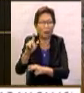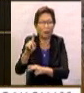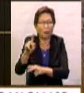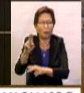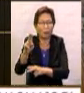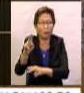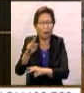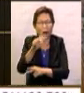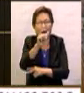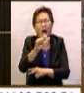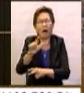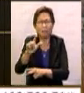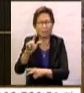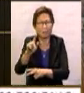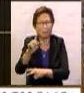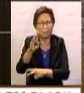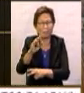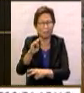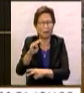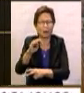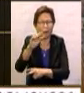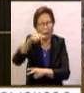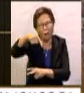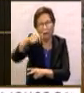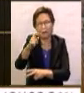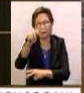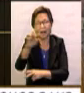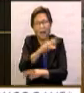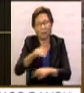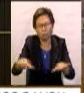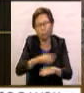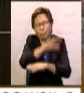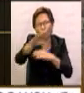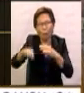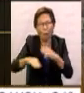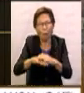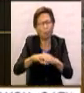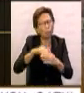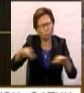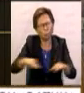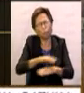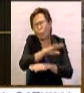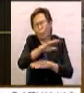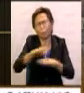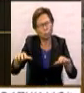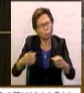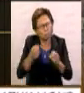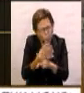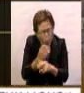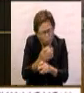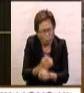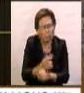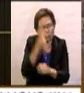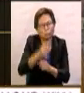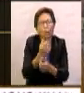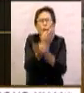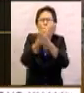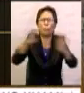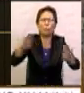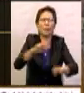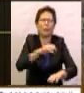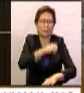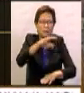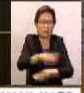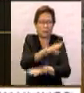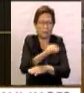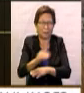defend Al-Quds and Al-Masjid Al-Aqsa and to do all possible means to liberate Palestine and Al-Masjid Al-Aqsa